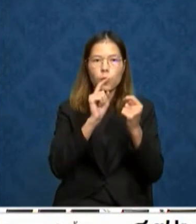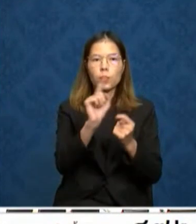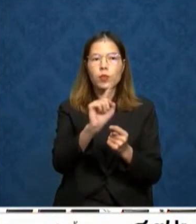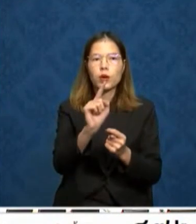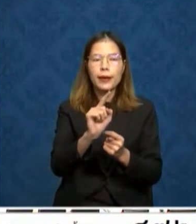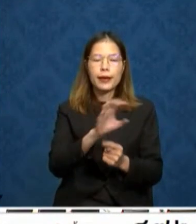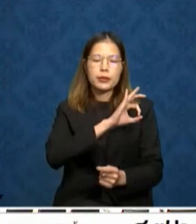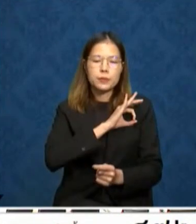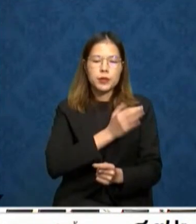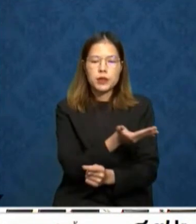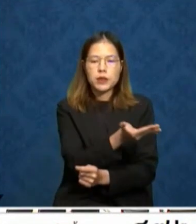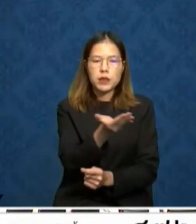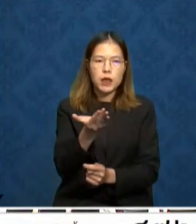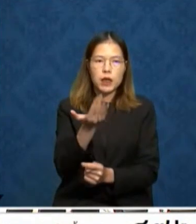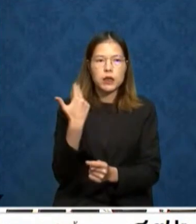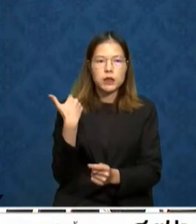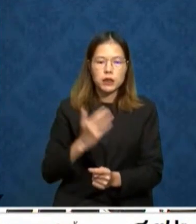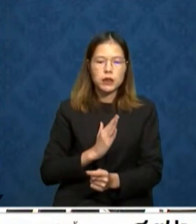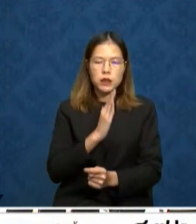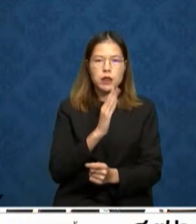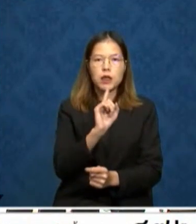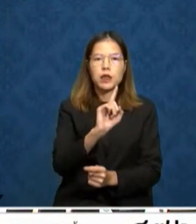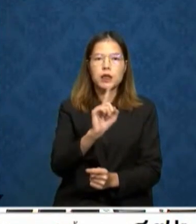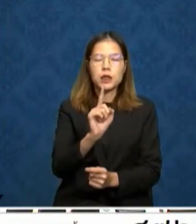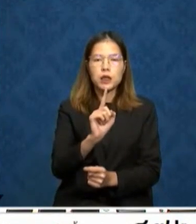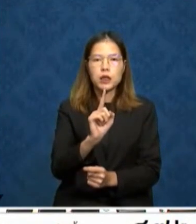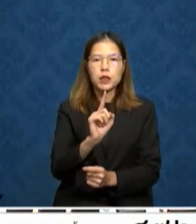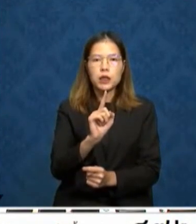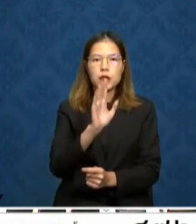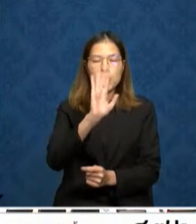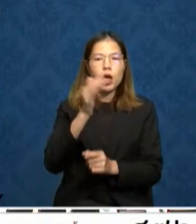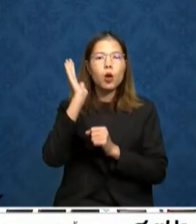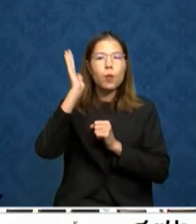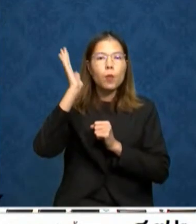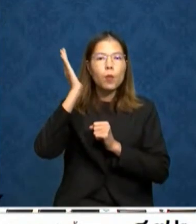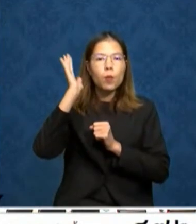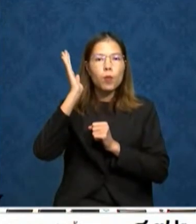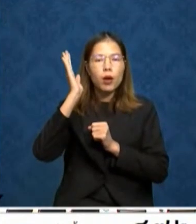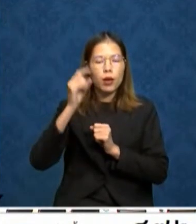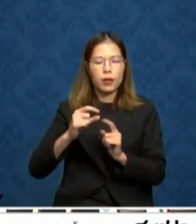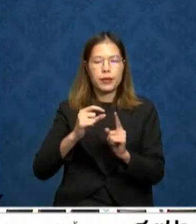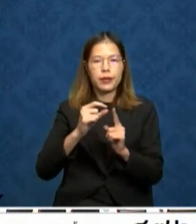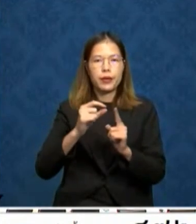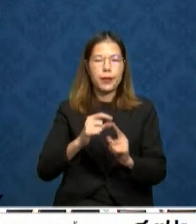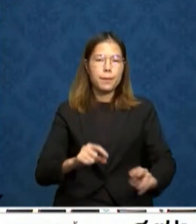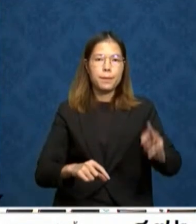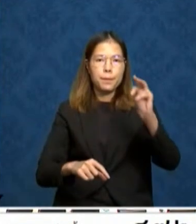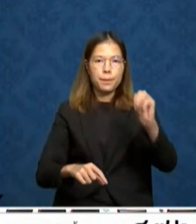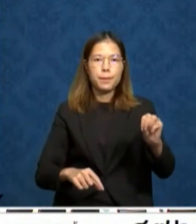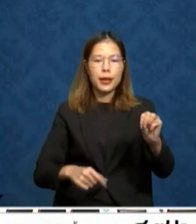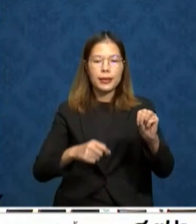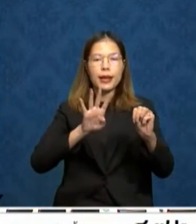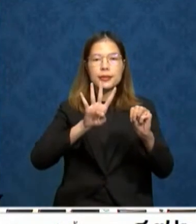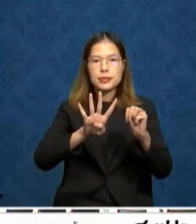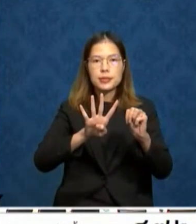สมาชิกผู้มีเกียรติคือท่านธัญวัฒน์กมลวงศ์วัฒน์ซึ่งเป็นผู้ขอแปรยติในมาตรา